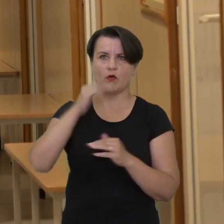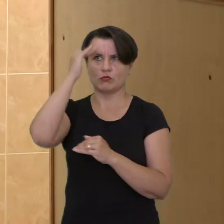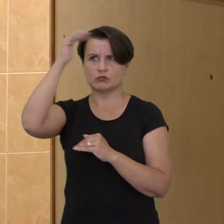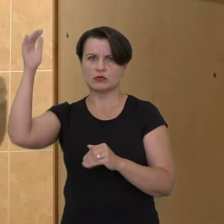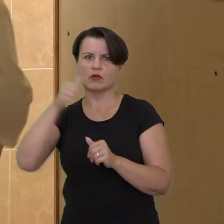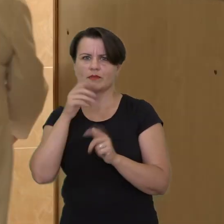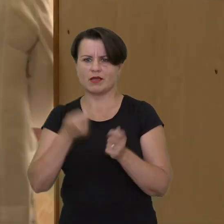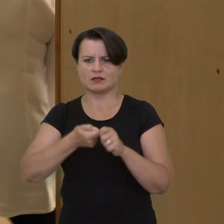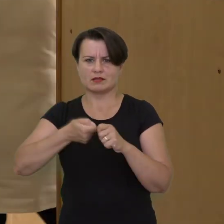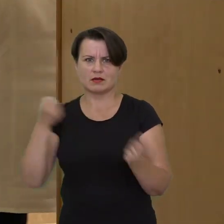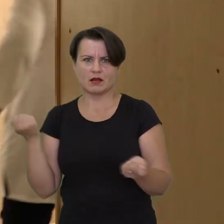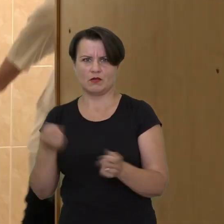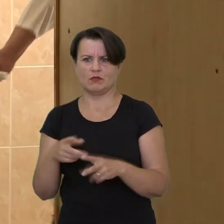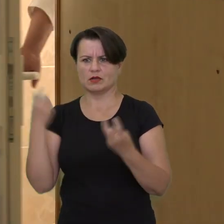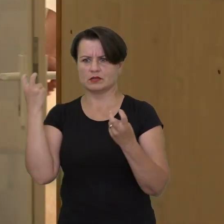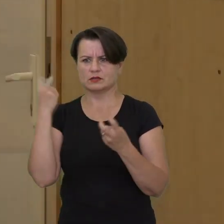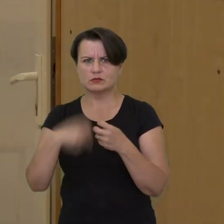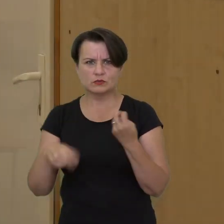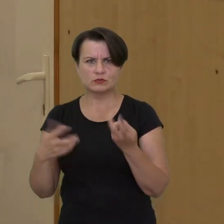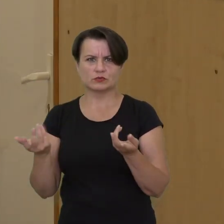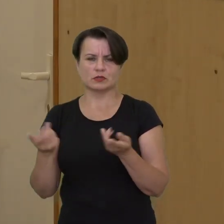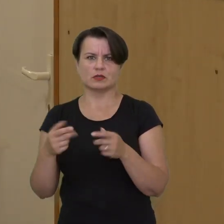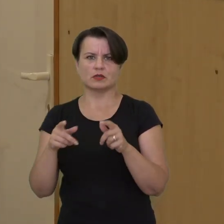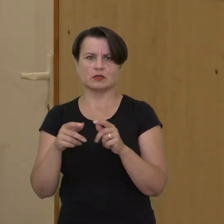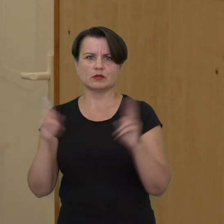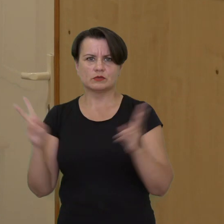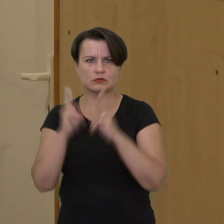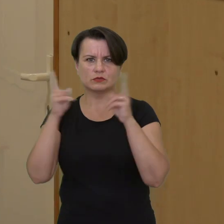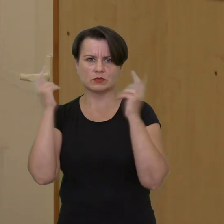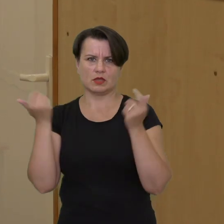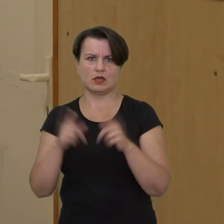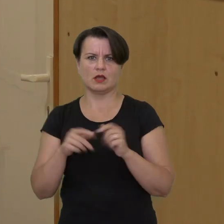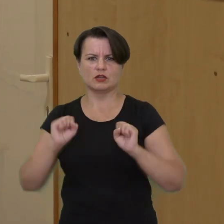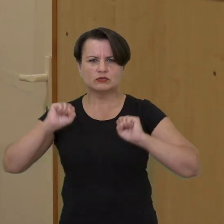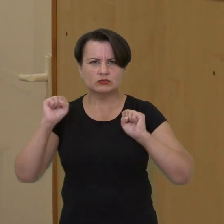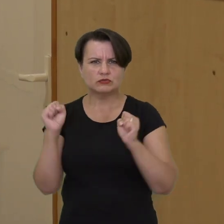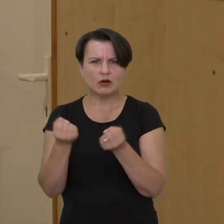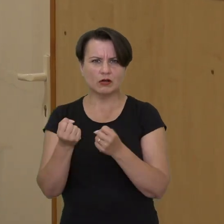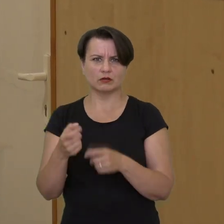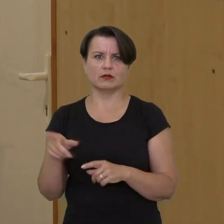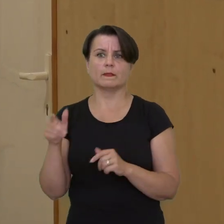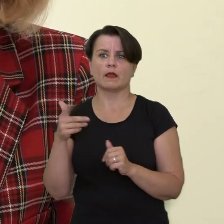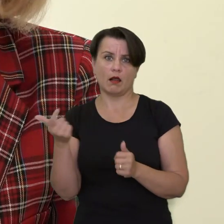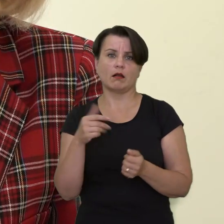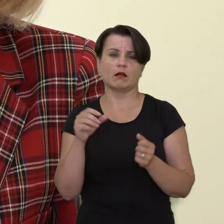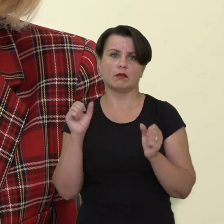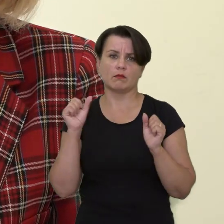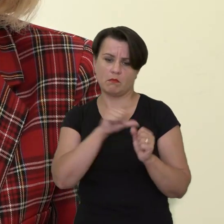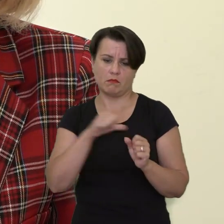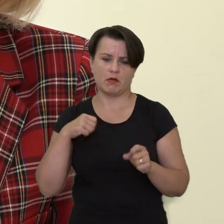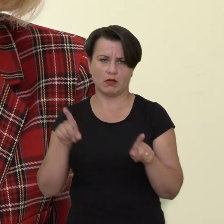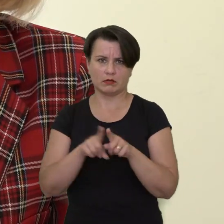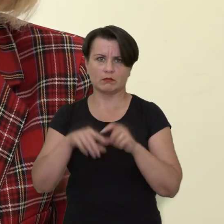esant traumai sužeidimams kažkokiems, tai nudegimams, nušalimams, arba nuo 25 metų amžiaus jau jie